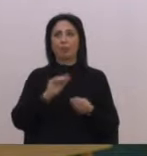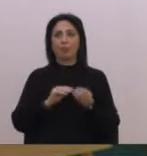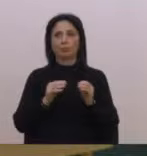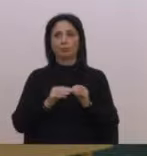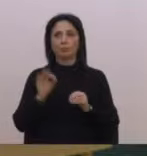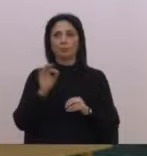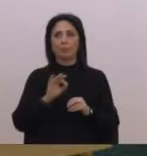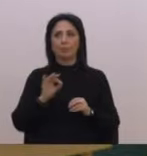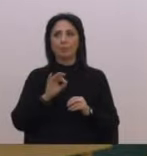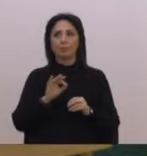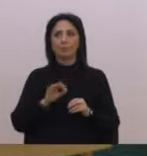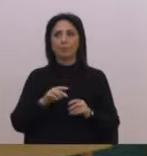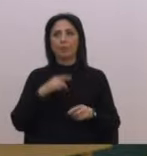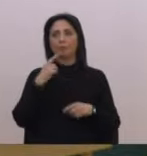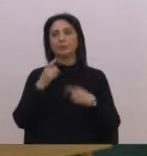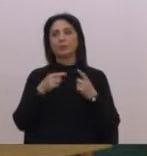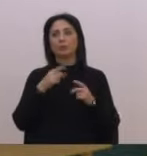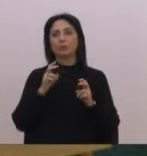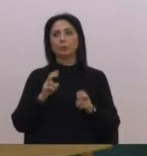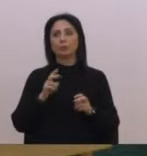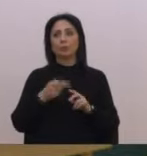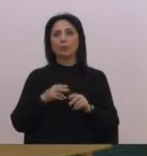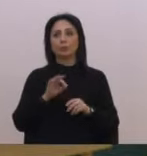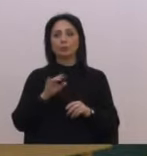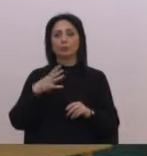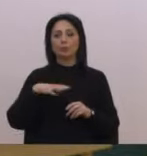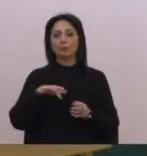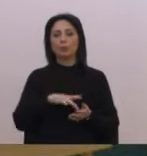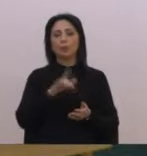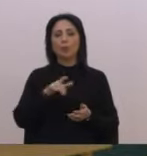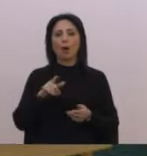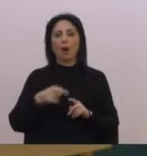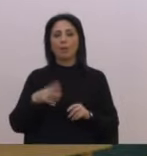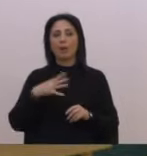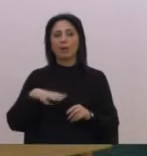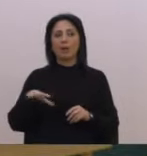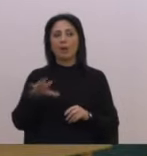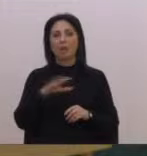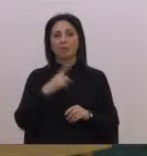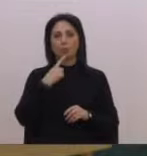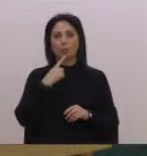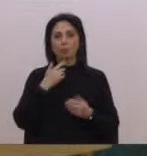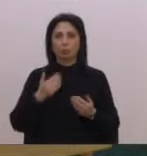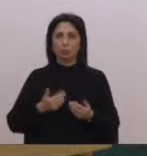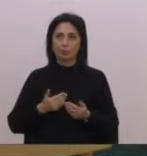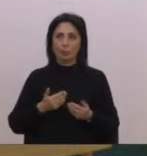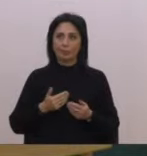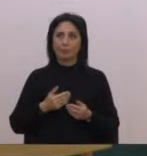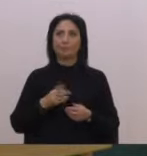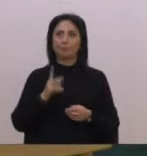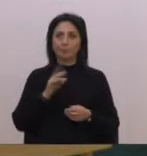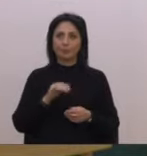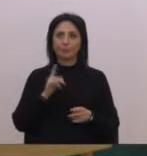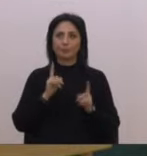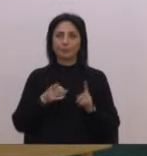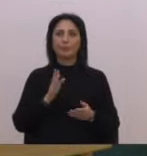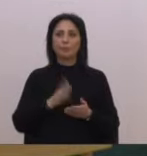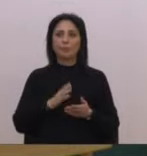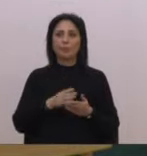პრობლემებზე და საუბრობთ იმაზე, რომ საქართველოს მოქალაქეებს ამ ქვეყანაში უჭირთ ცხოვრება. Და კი, ნამდვილად